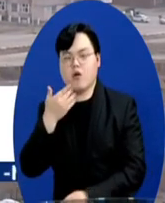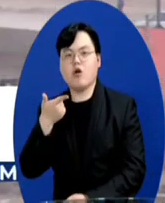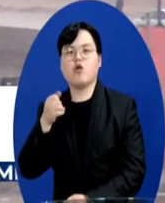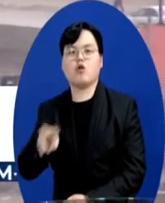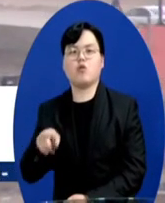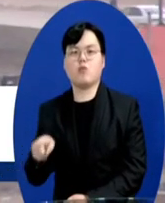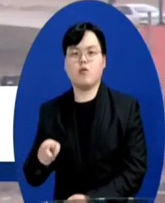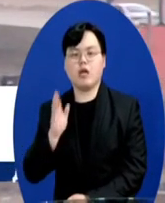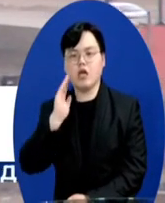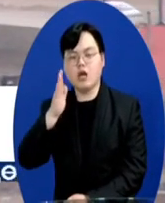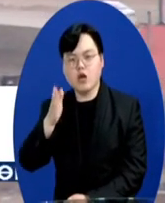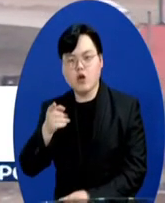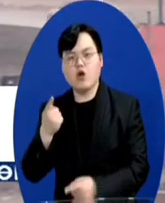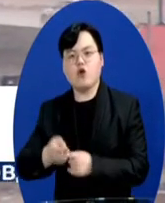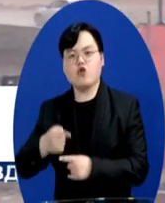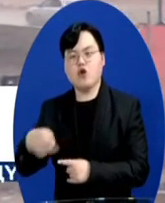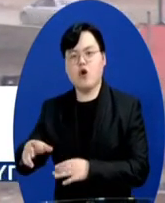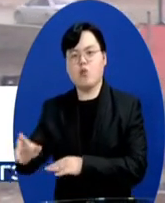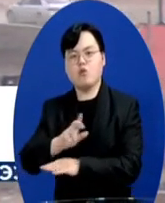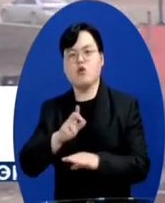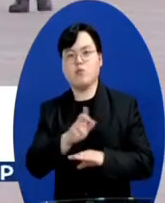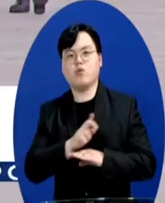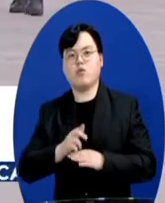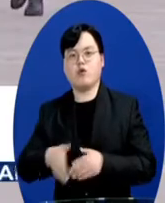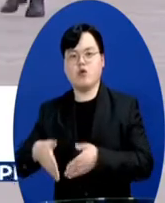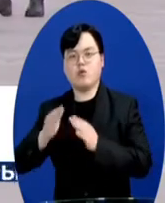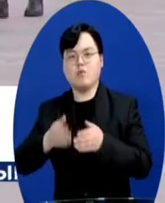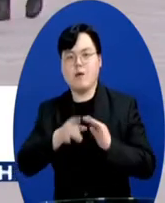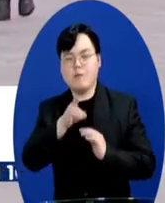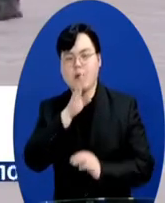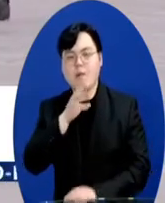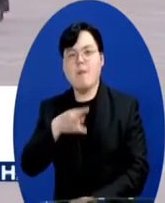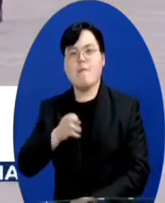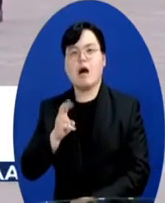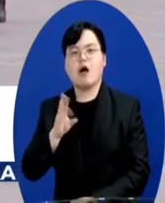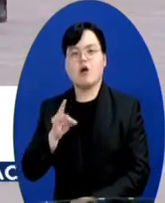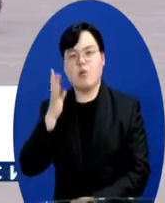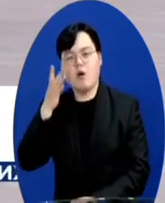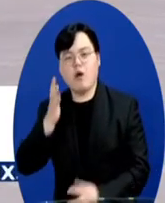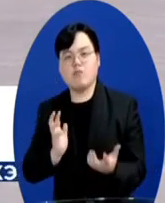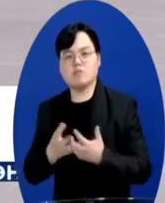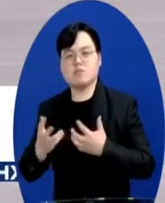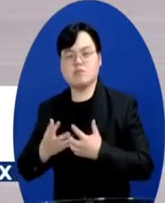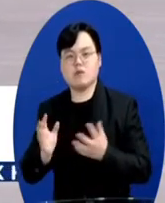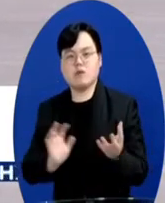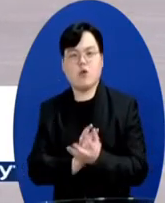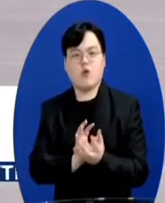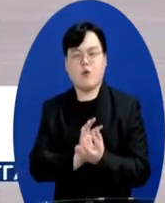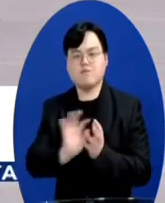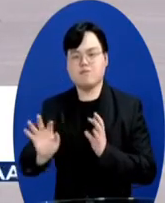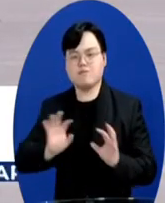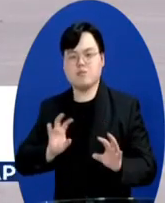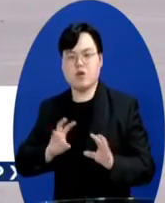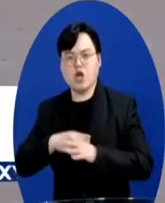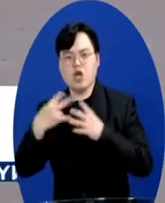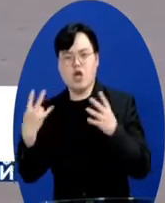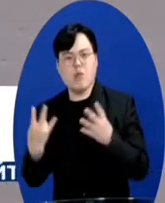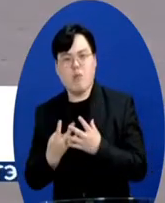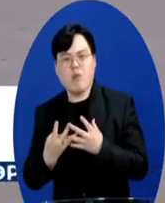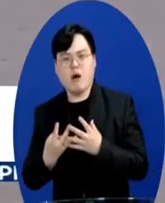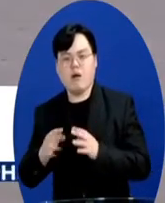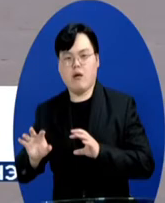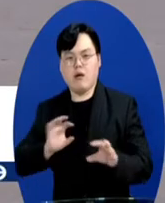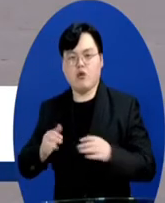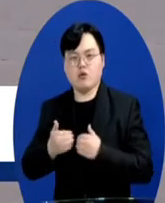болсон. Цаашид орон нутгийн бүсчилсэн хөгжлийг макро бодлоготой уялдуулж хэт төвлөрөл сааруулах, нэгдсэн бодлогогүй замхарсан эрхцүүлэн